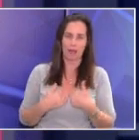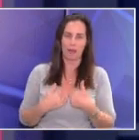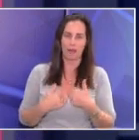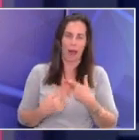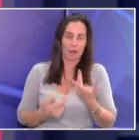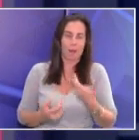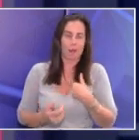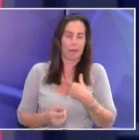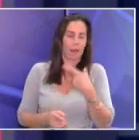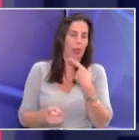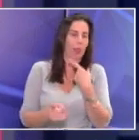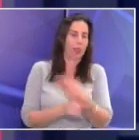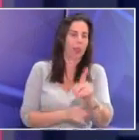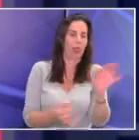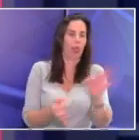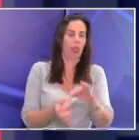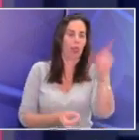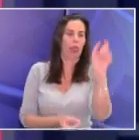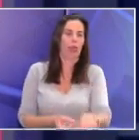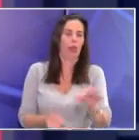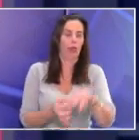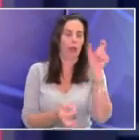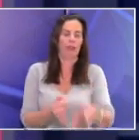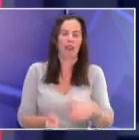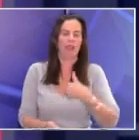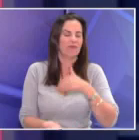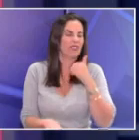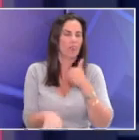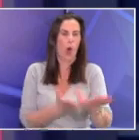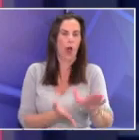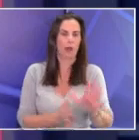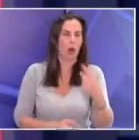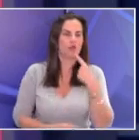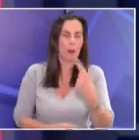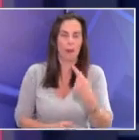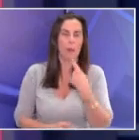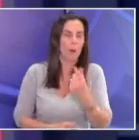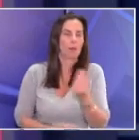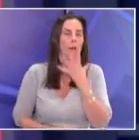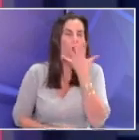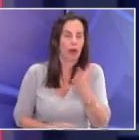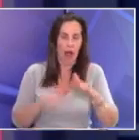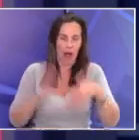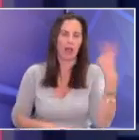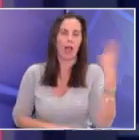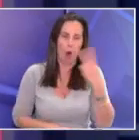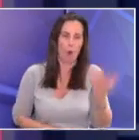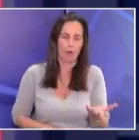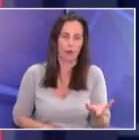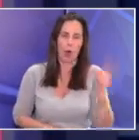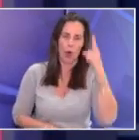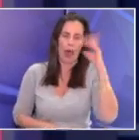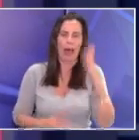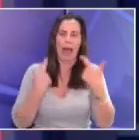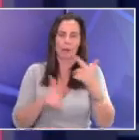בזה לו. אני בזה לאלעזר שטרן, ואני דוחה בשעת נפש את האמירות המכוערות שלו, שאחר כך כמובן הוא לא ידע